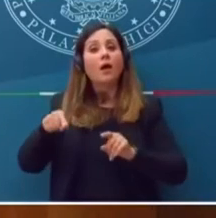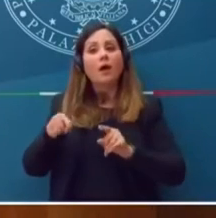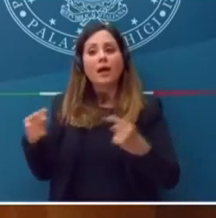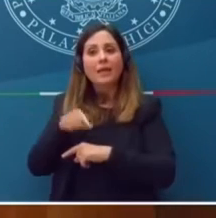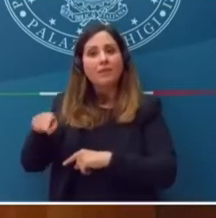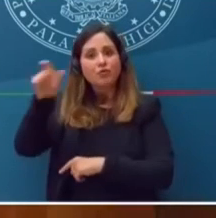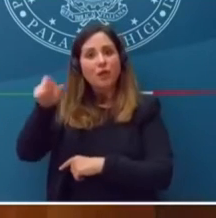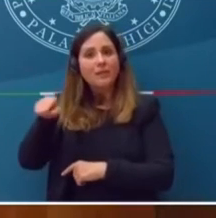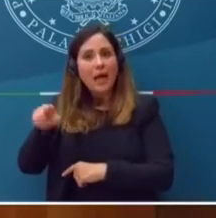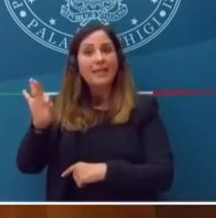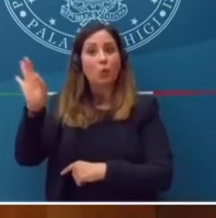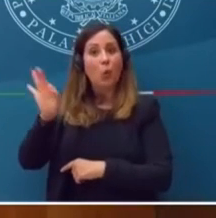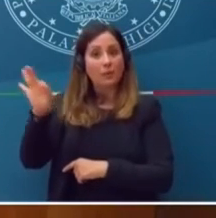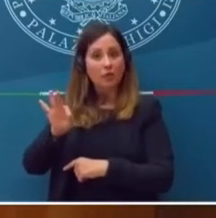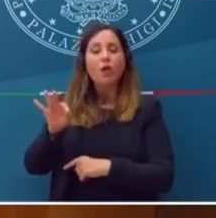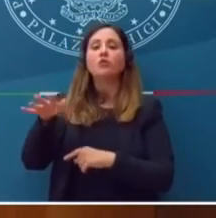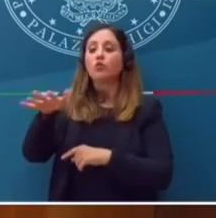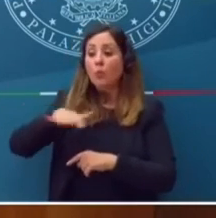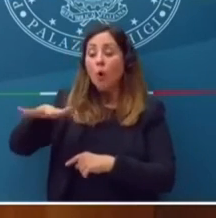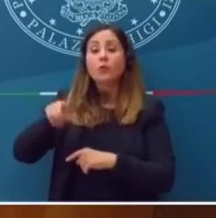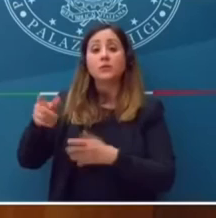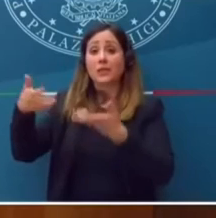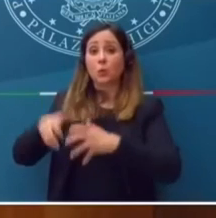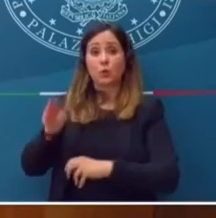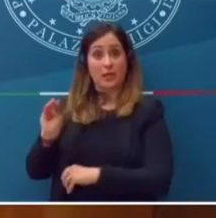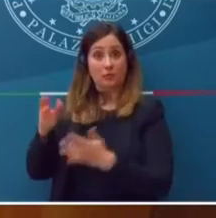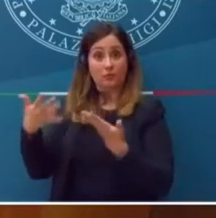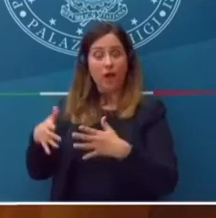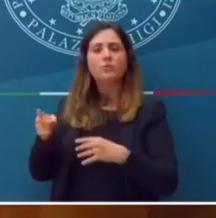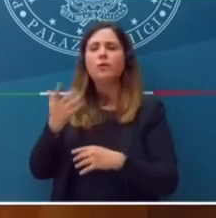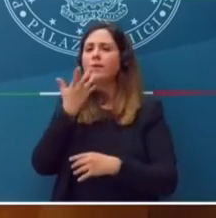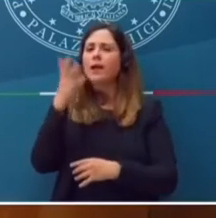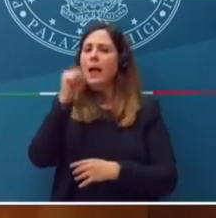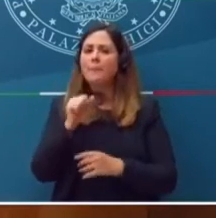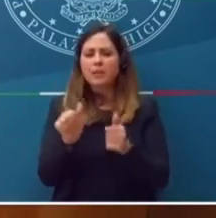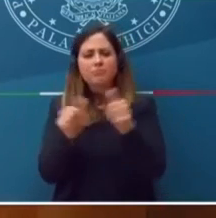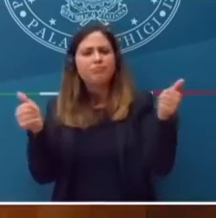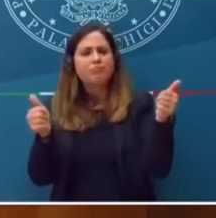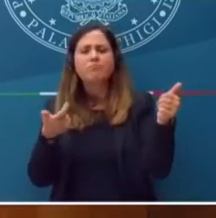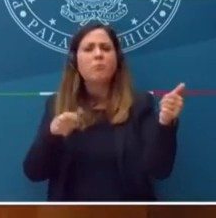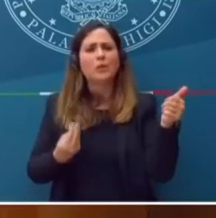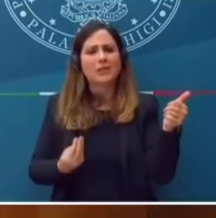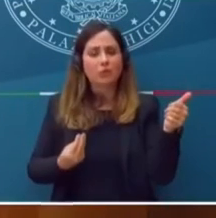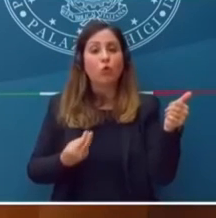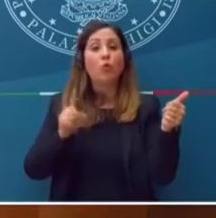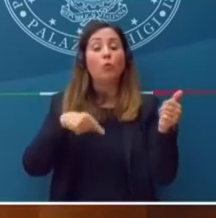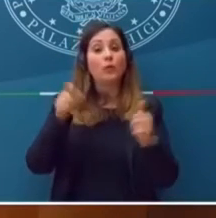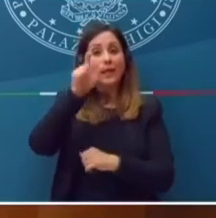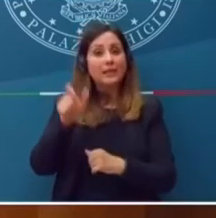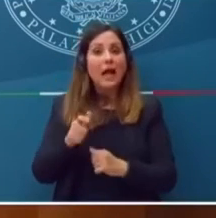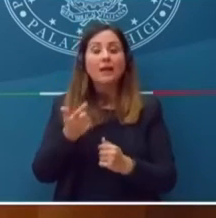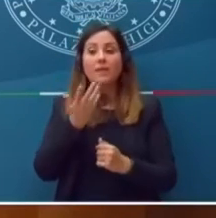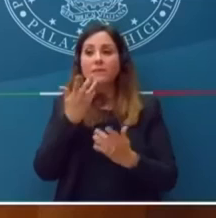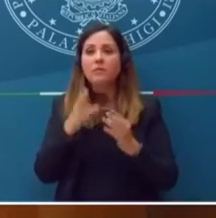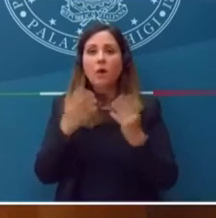50% la richiesta di riduzione delle slot. Volevo sapere, ecco, come mai questa disparità di trattamento, se c'è un piano del governo per far qualcosa per questa